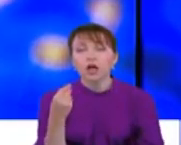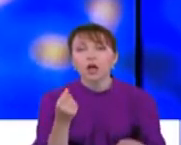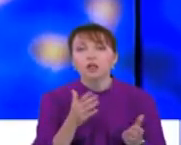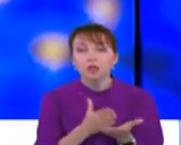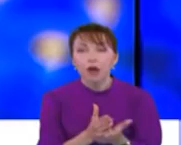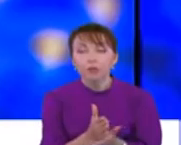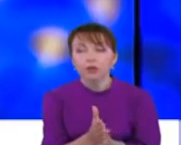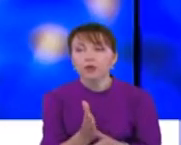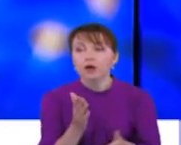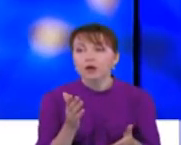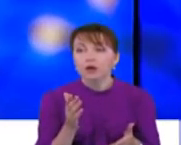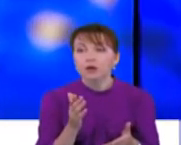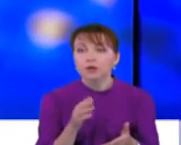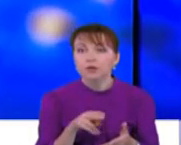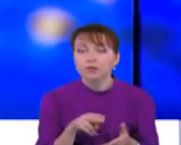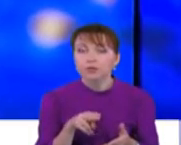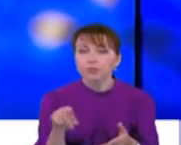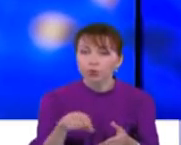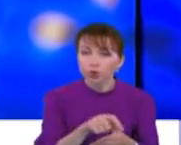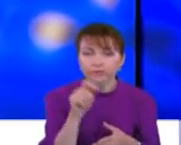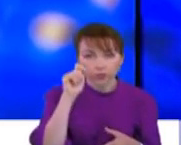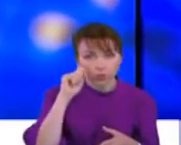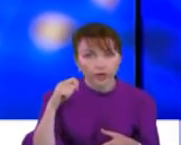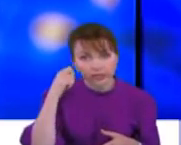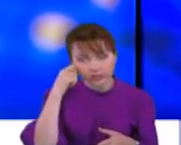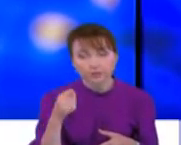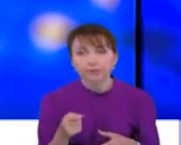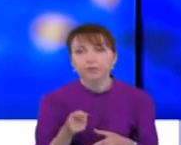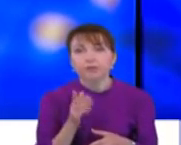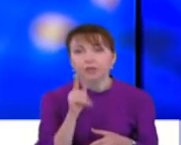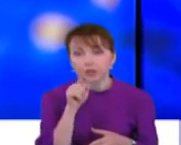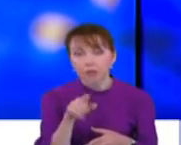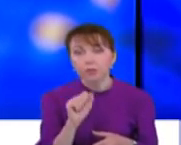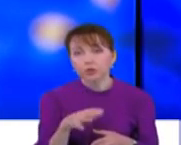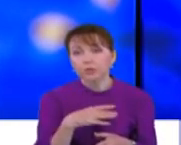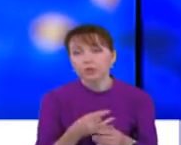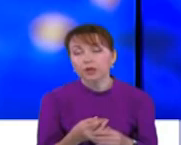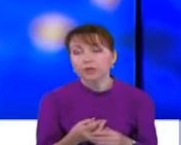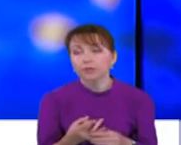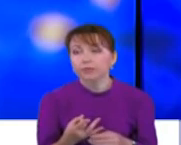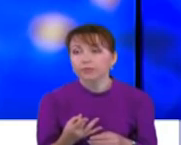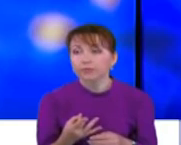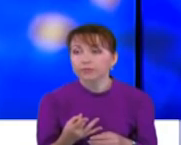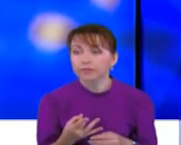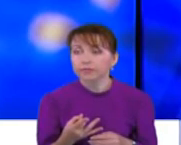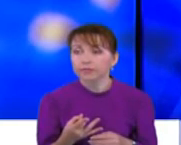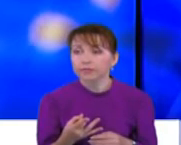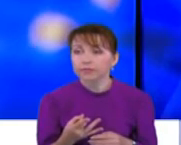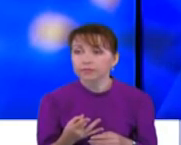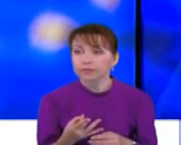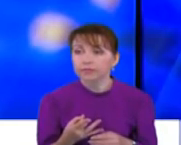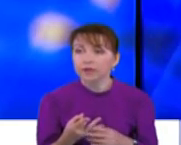напрямку проливів турецьких. І там можна було з запуском,